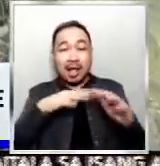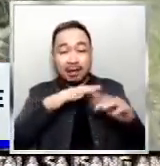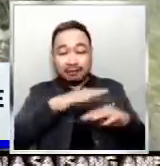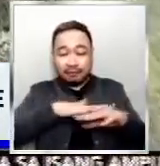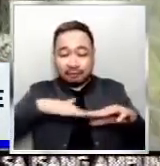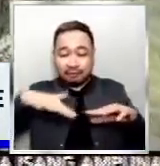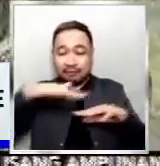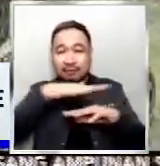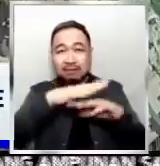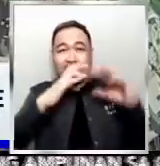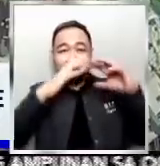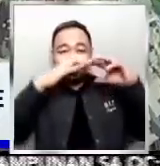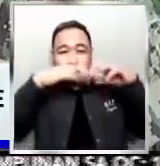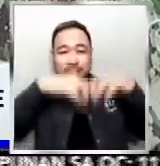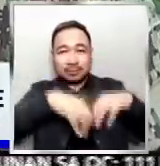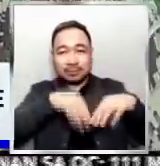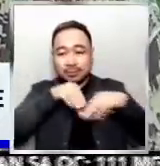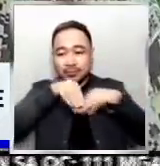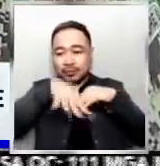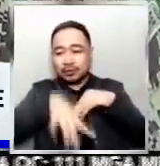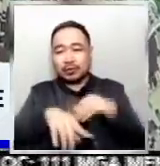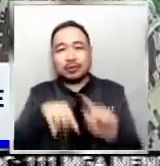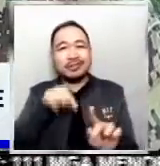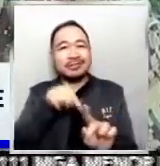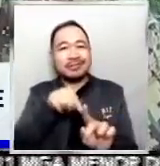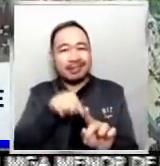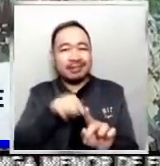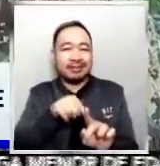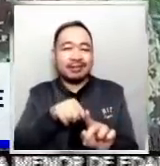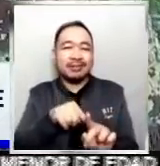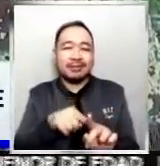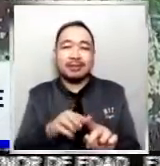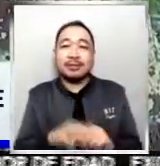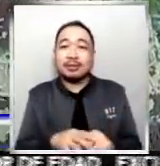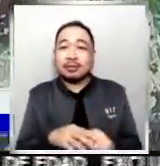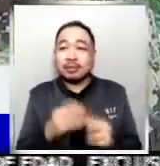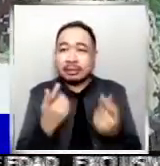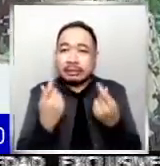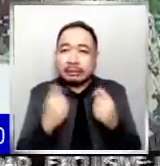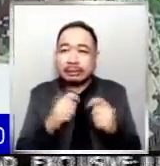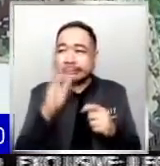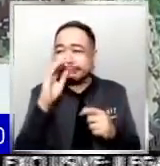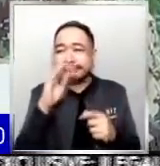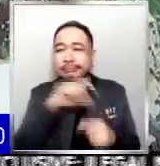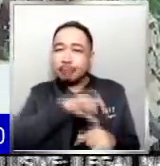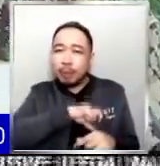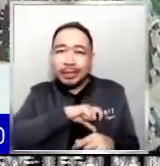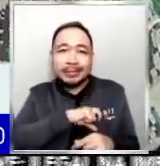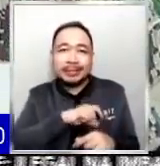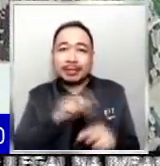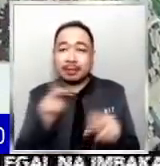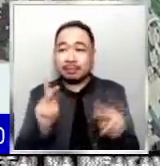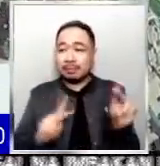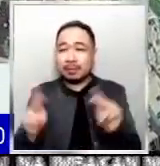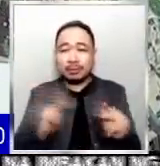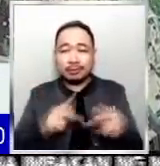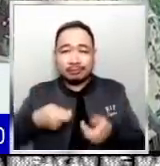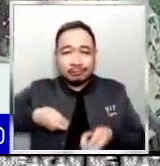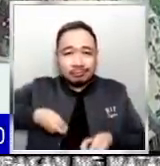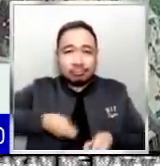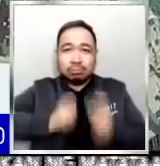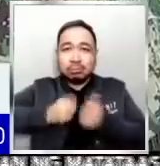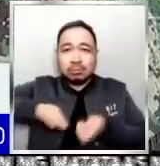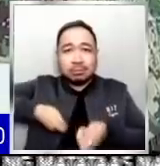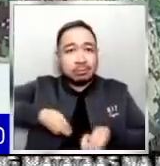kasagsagan ng pagdaanan ng bagyo. Sinikap po ng ating mga kapulisan at ng mga tao sa paligid na ito po ay hukayin. Ngunit po